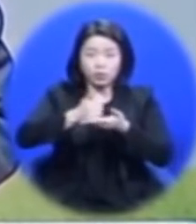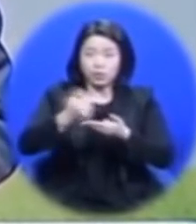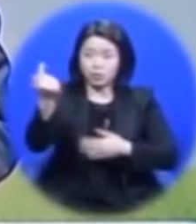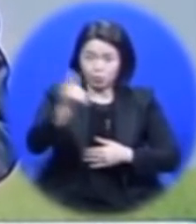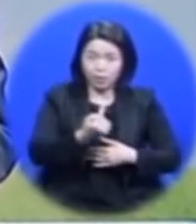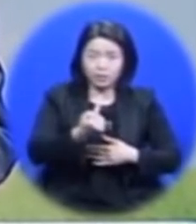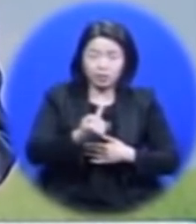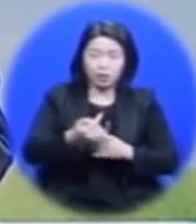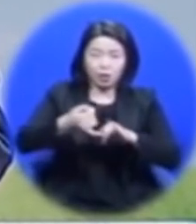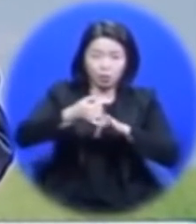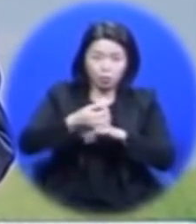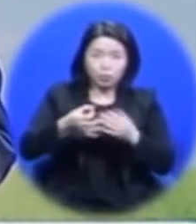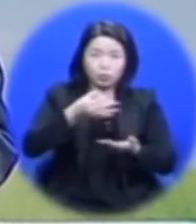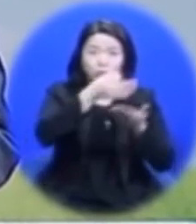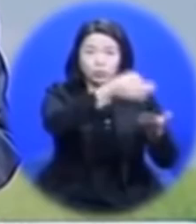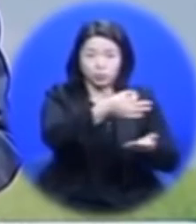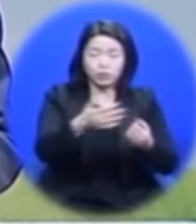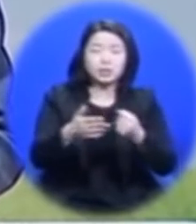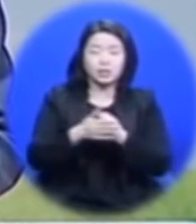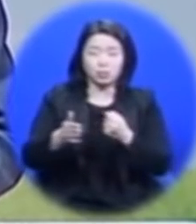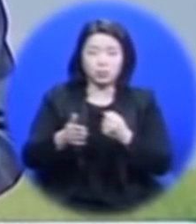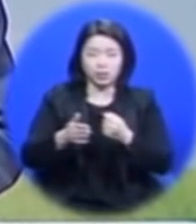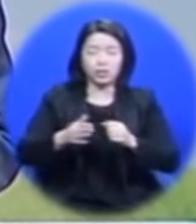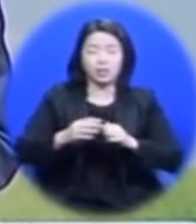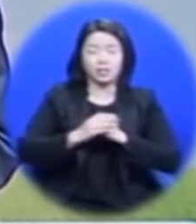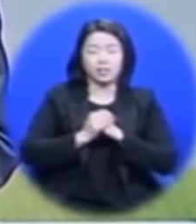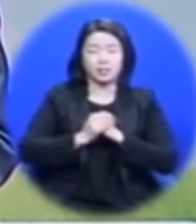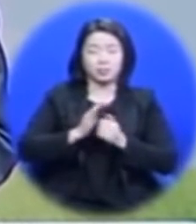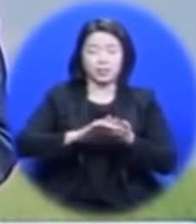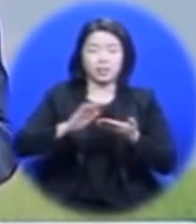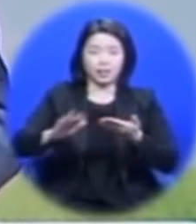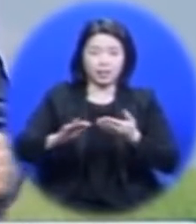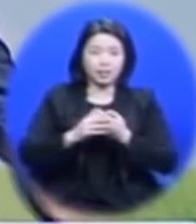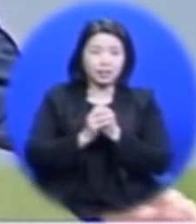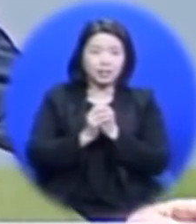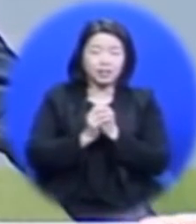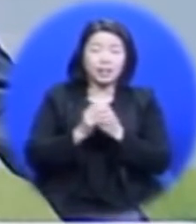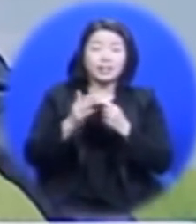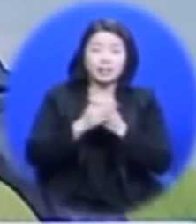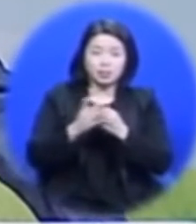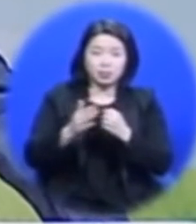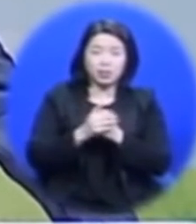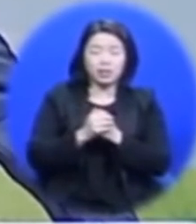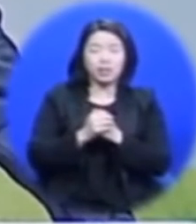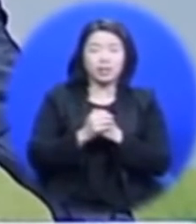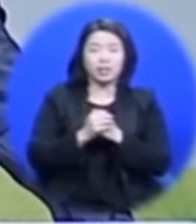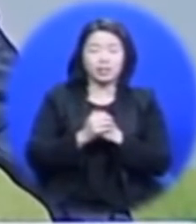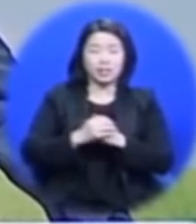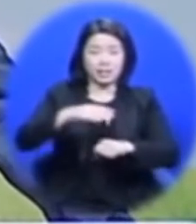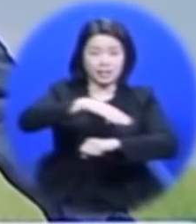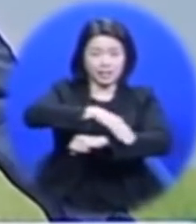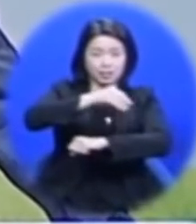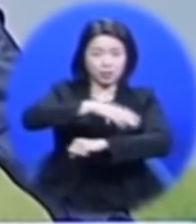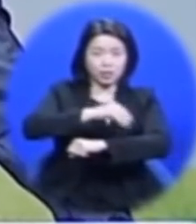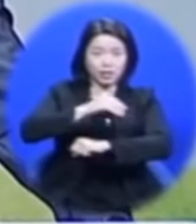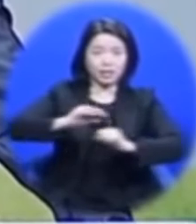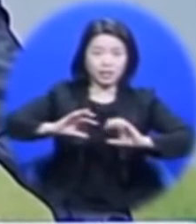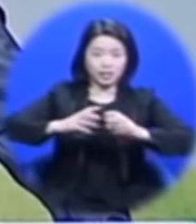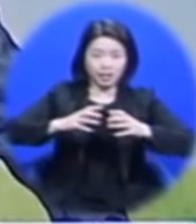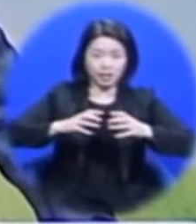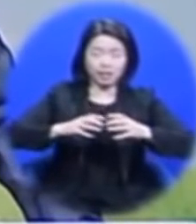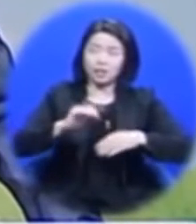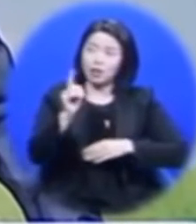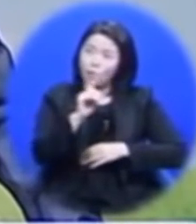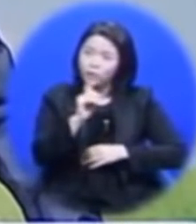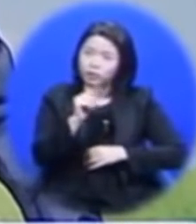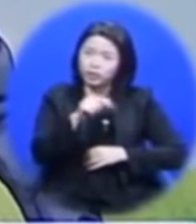꼭 정산을 해주는 나라이니까 그렇다고 그래요. 그러면서 스웨덴이라는 나라가